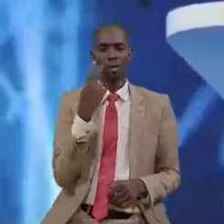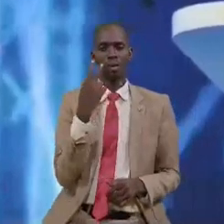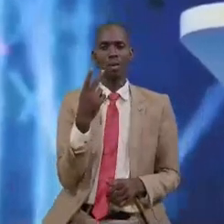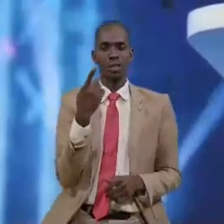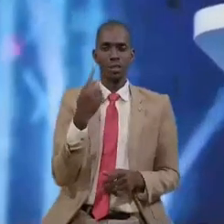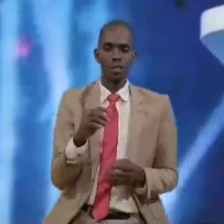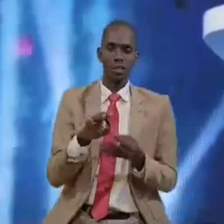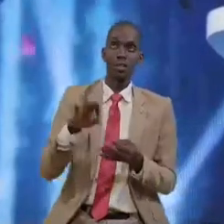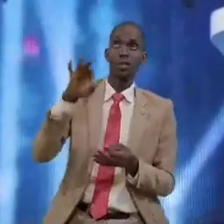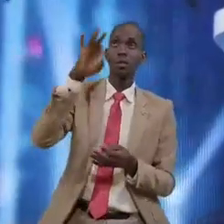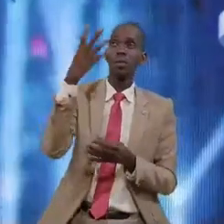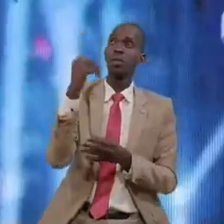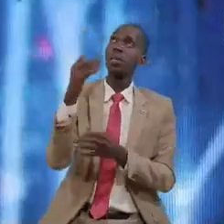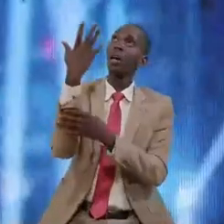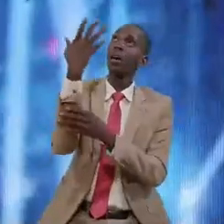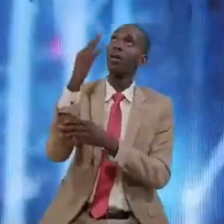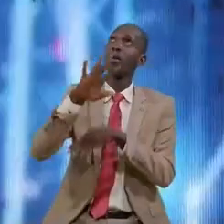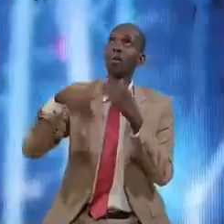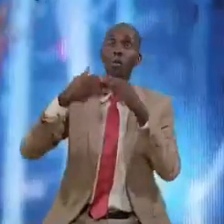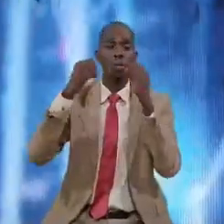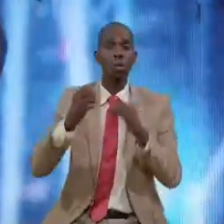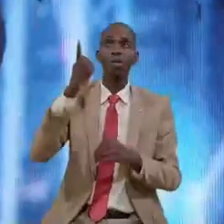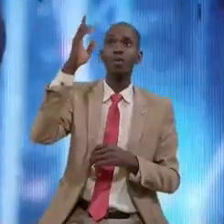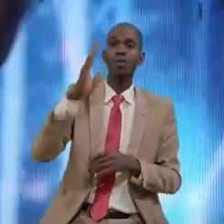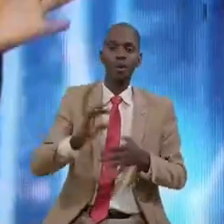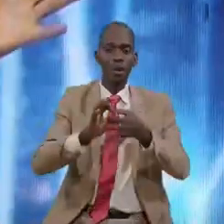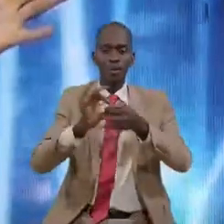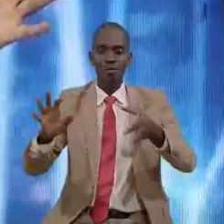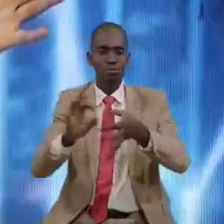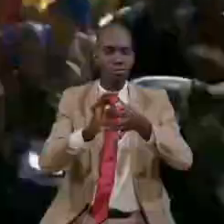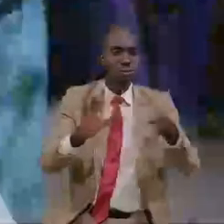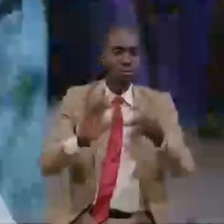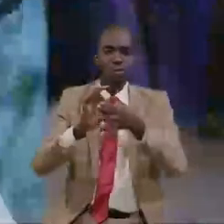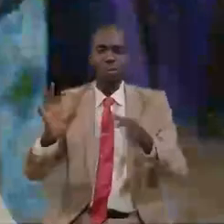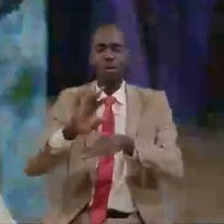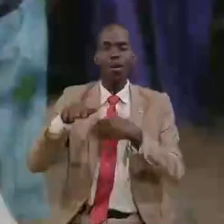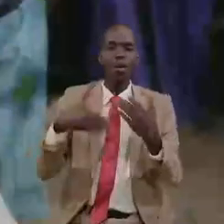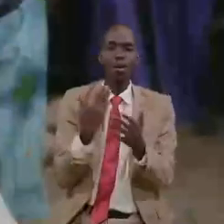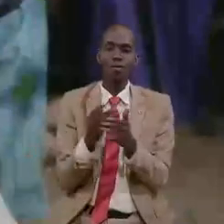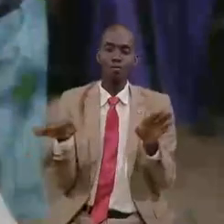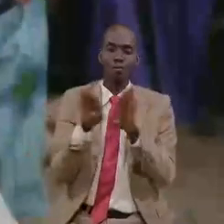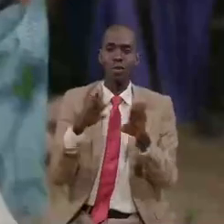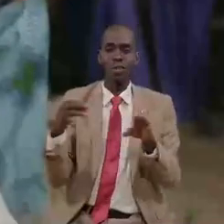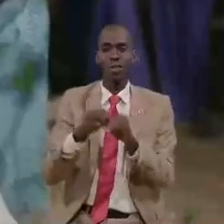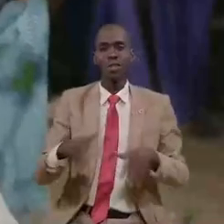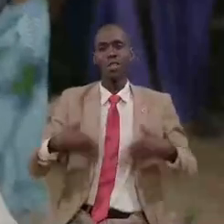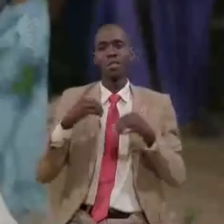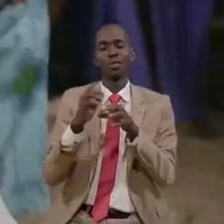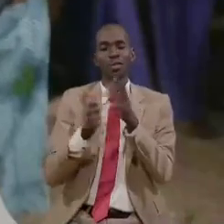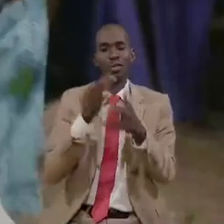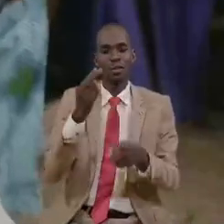dans l'esprit la voix du Dieu Tout-Puissant qui délie tout, qui vous délie. Alors,